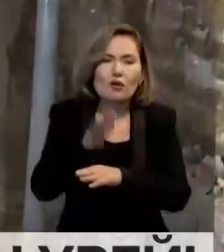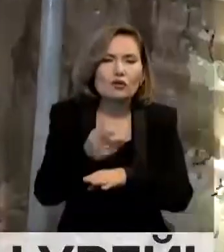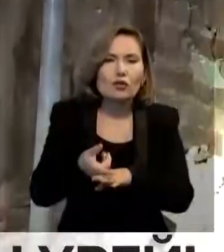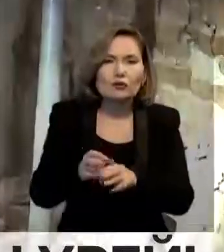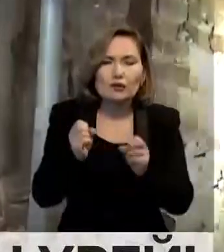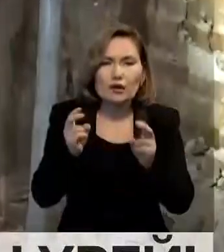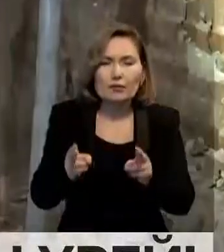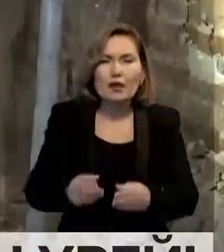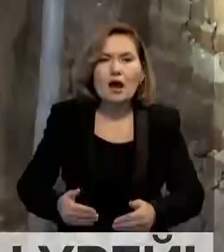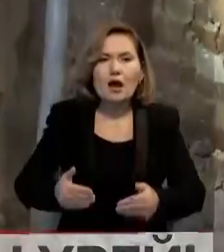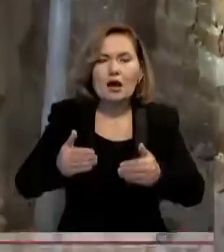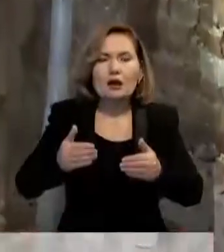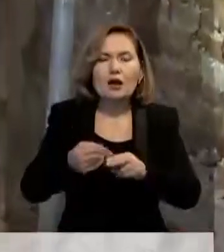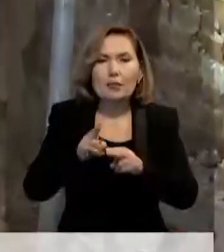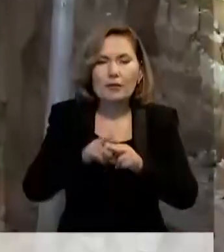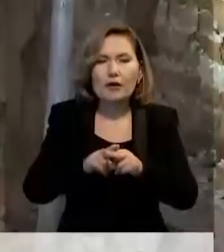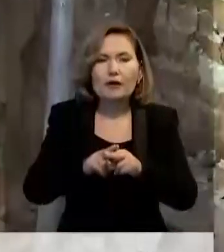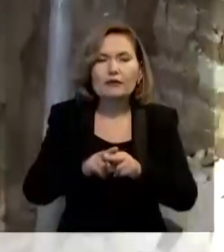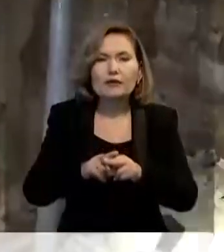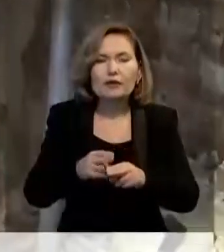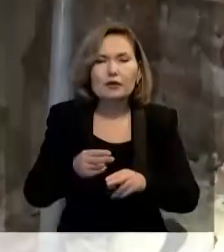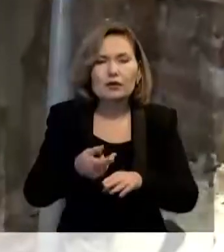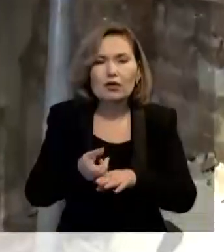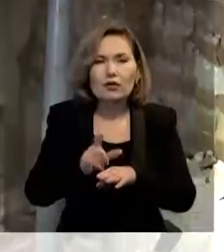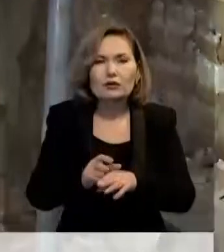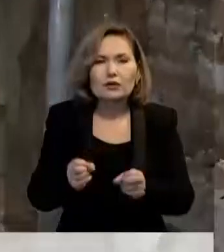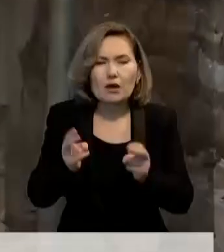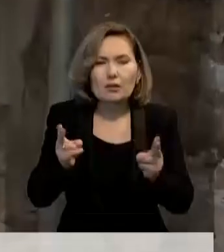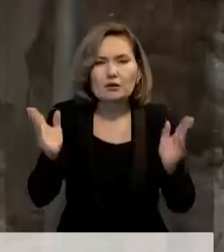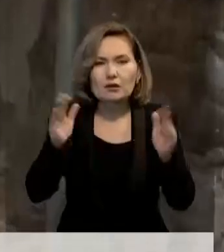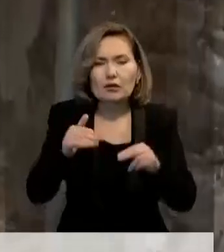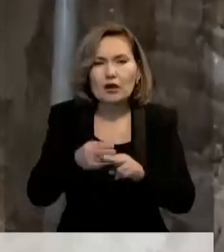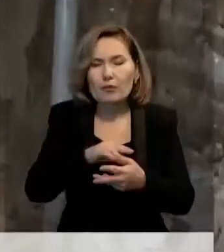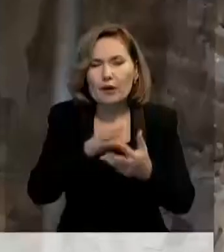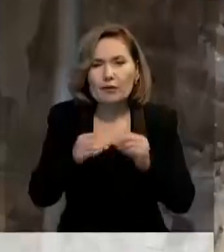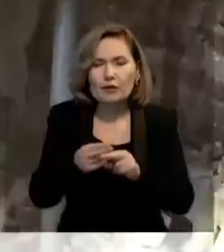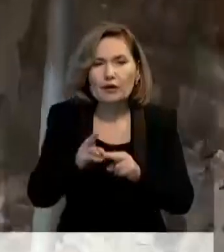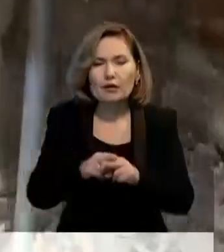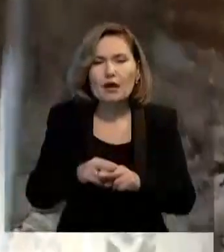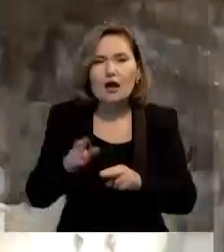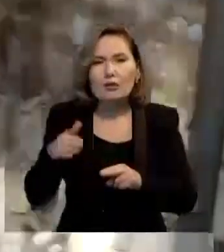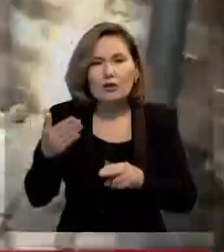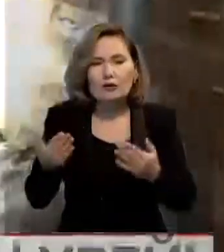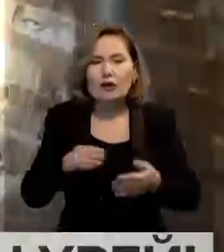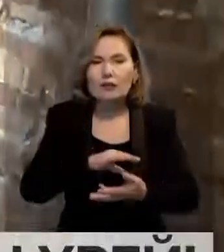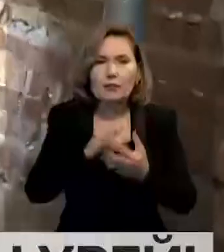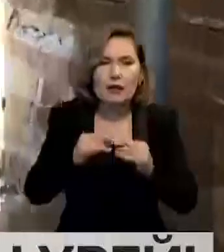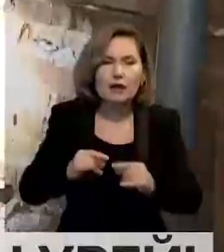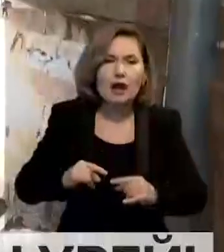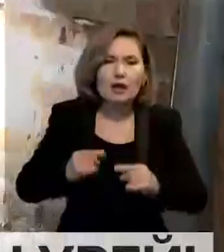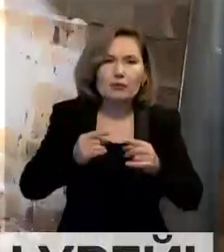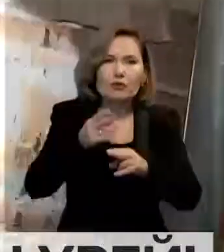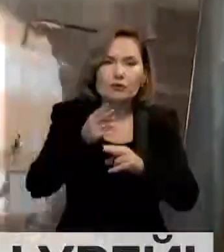кирпича. Қабырғаның қалыңдығы бүтін 2 кірпішке де жетпейді. Ар жағында жарты кірпіш, мына бетінде жарты кірпіш. Қалыңдығы